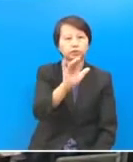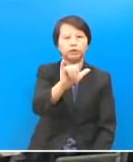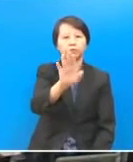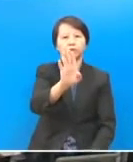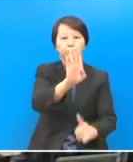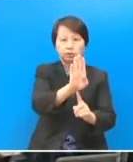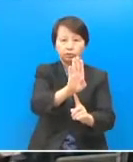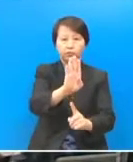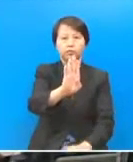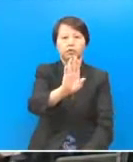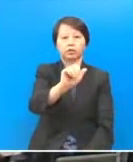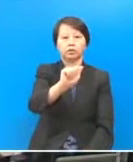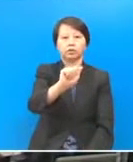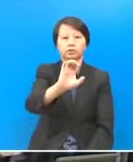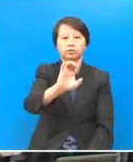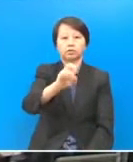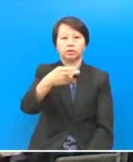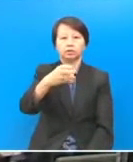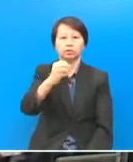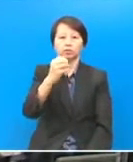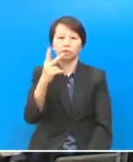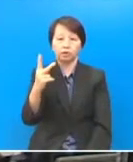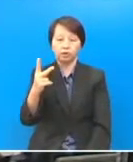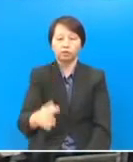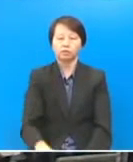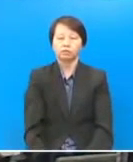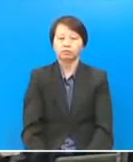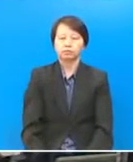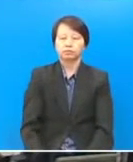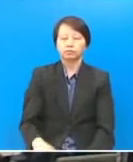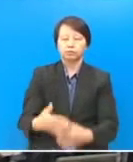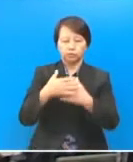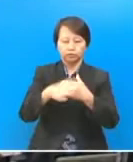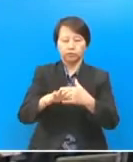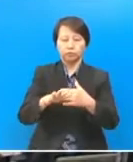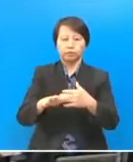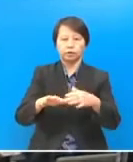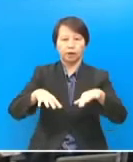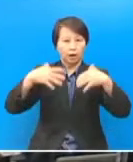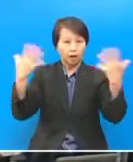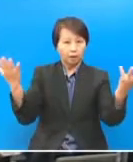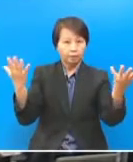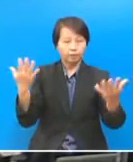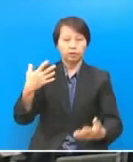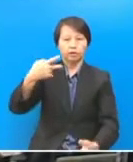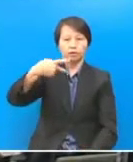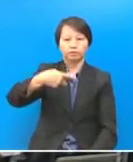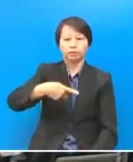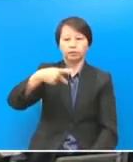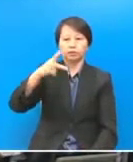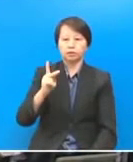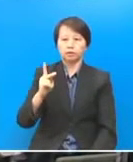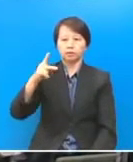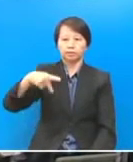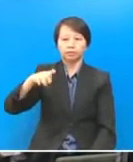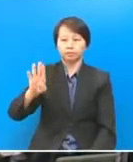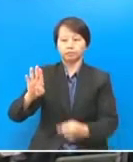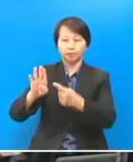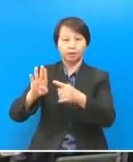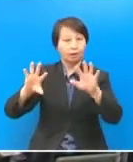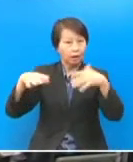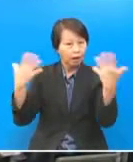tato yang dipertua selepas berakhir fasa printah kawalan pergerakan bersyarat pique